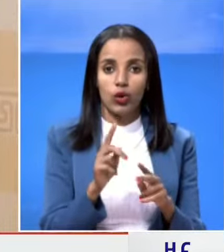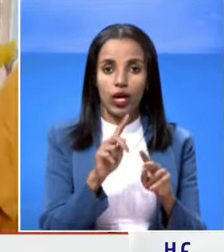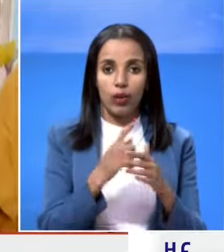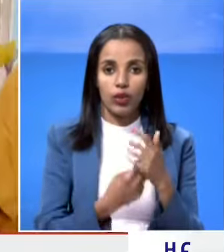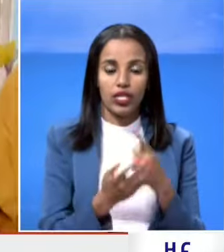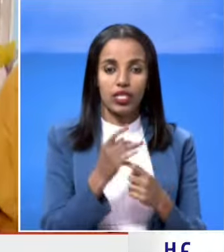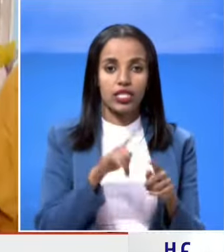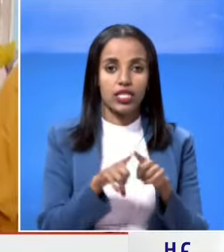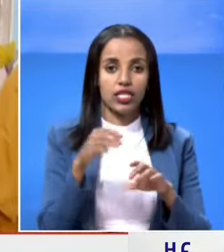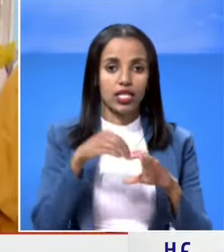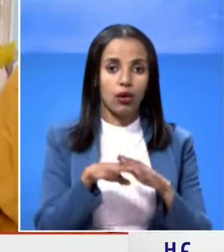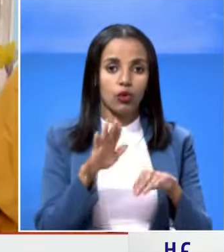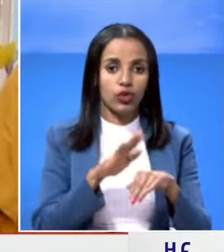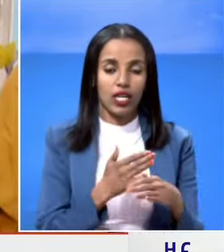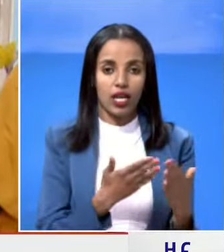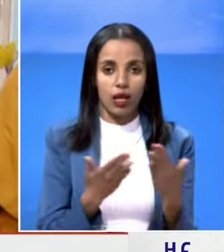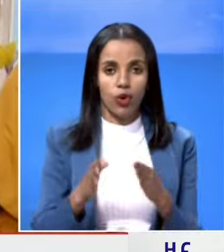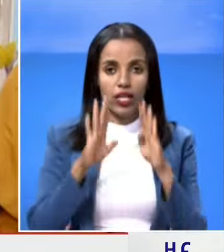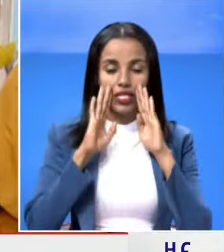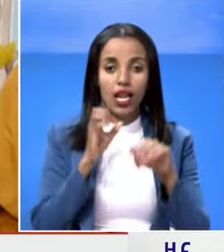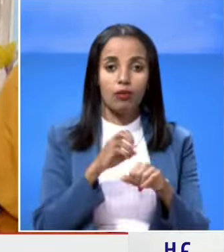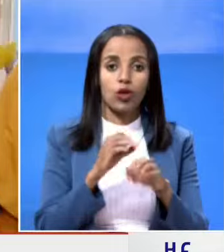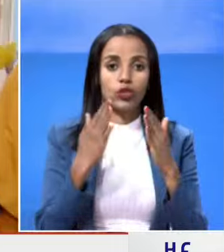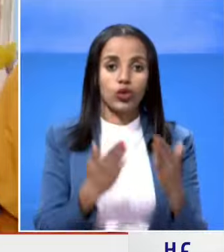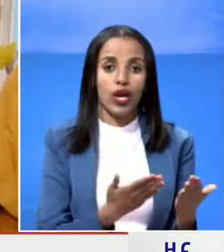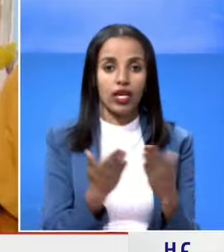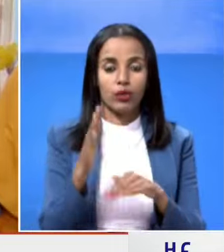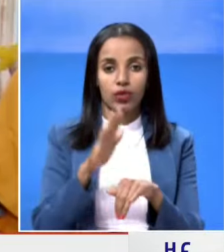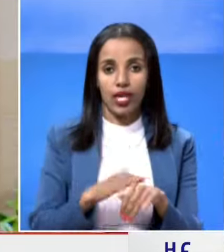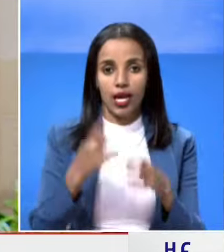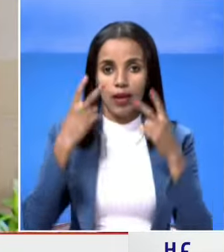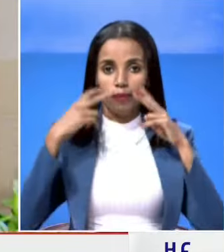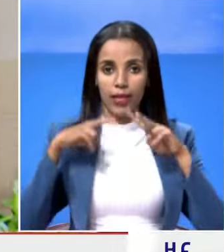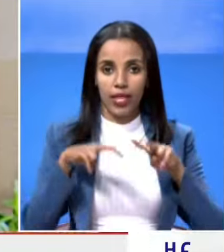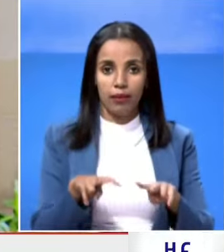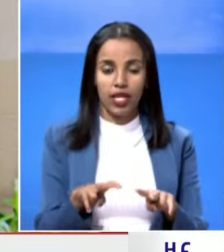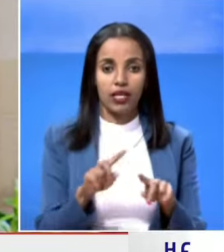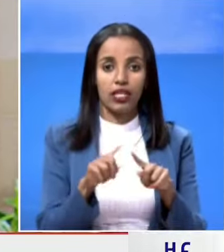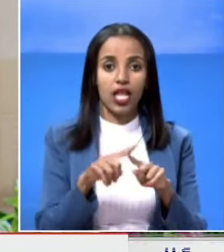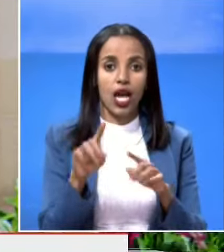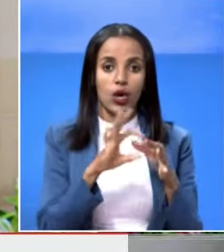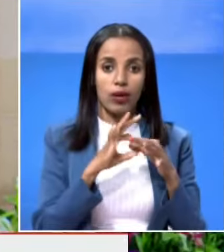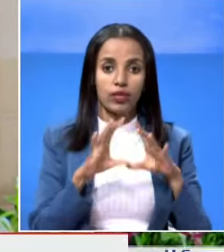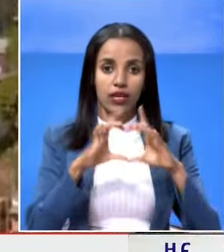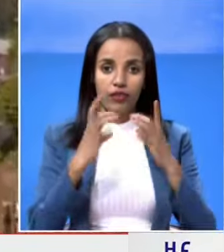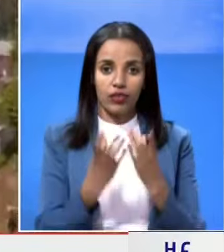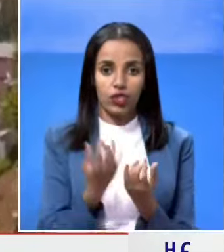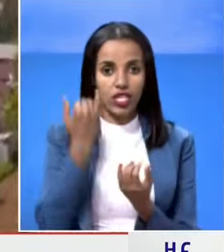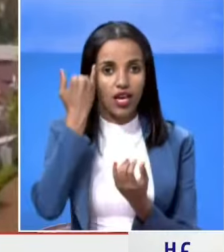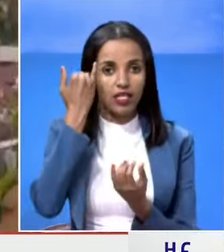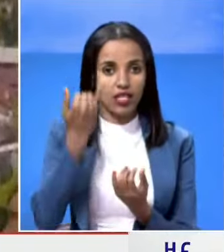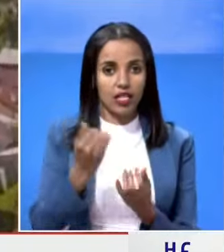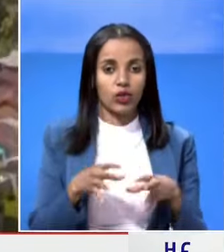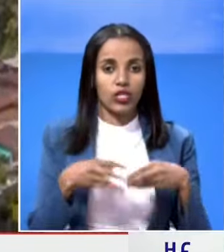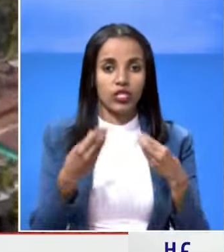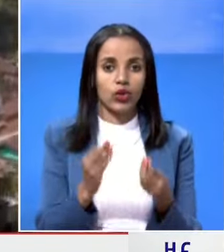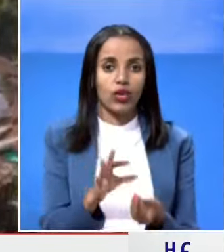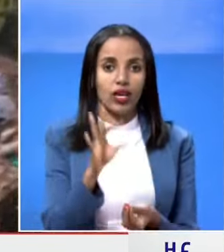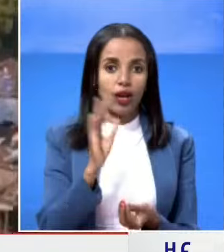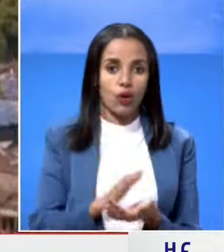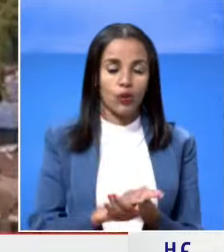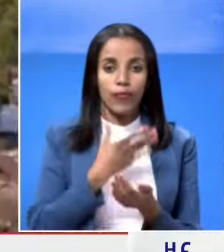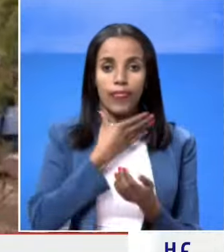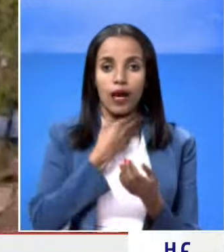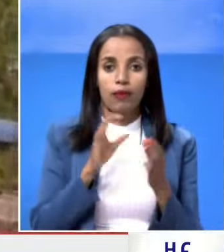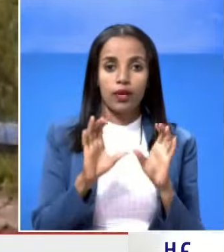ድርድር እንዲገቡ ጥሪ ቀርበዋል። የሰላም ካውንስሉ ያቀረበውን ጥሪ በተመለከተም የተለያዩ የህብረተሰብ ክፍሎች አስተያየታቸውን እየሰጡ ይገኛል። የአማራ